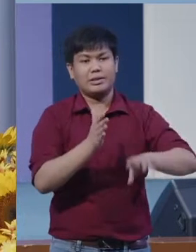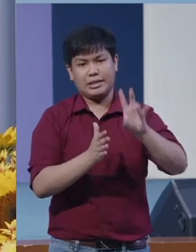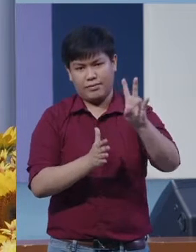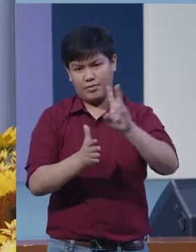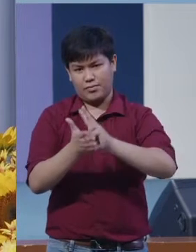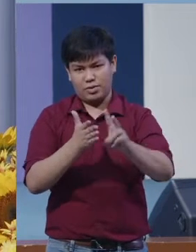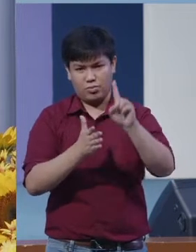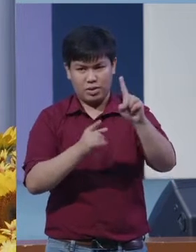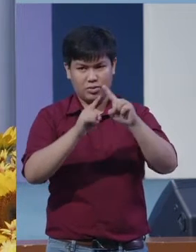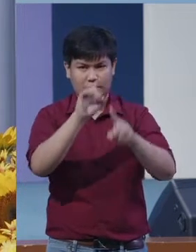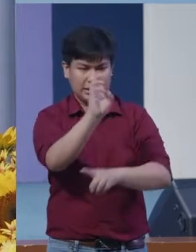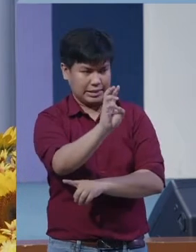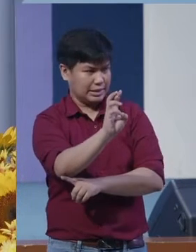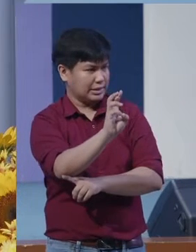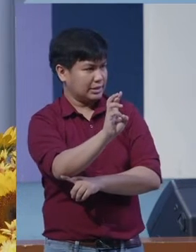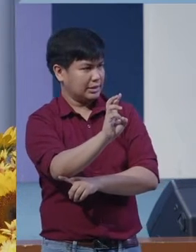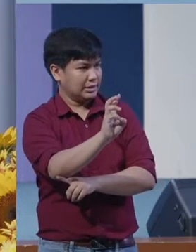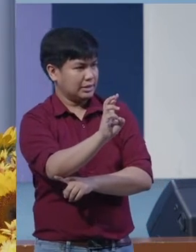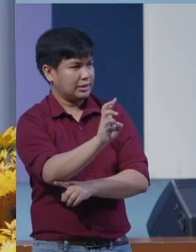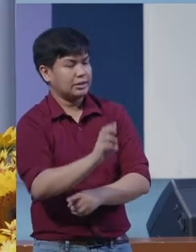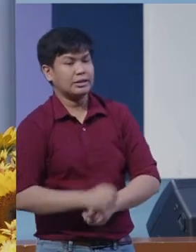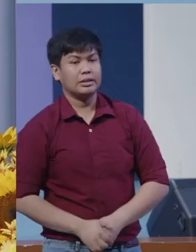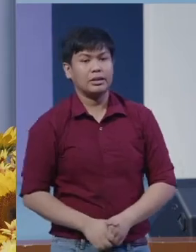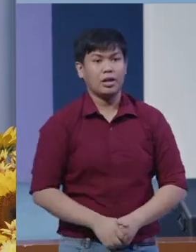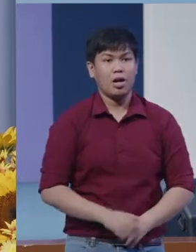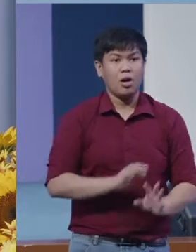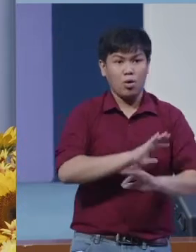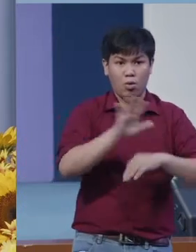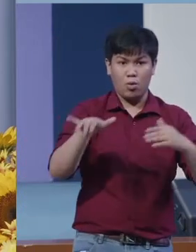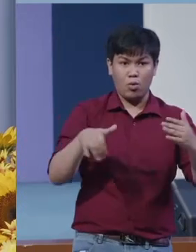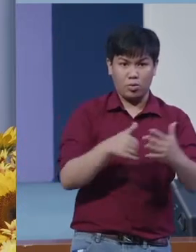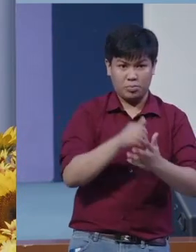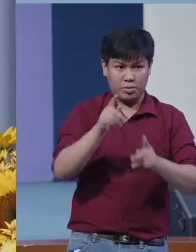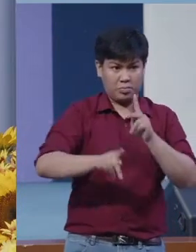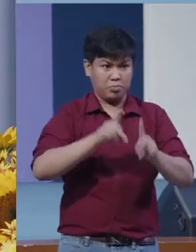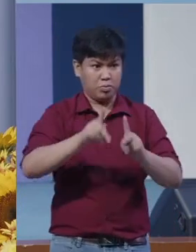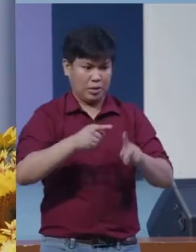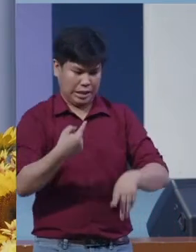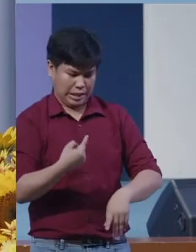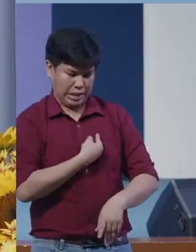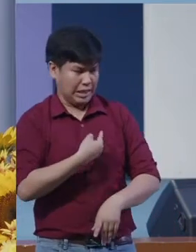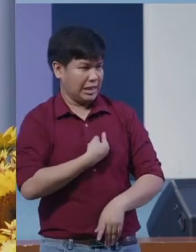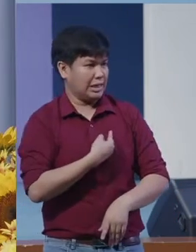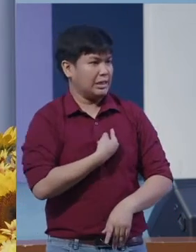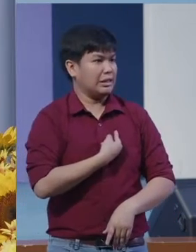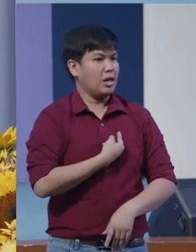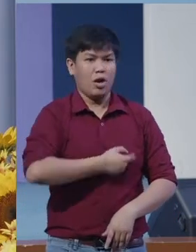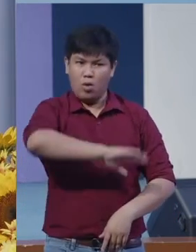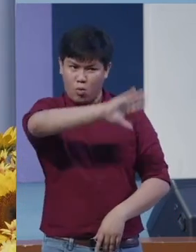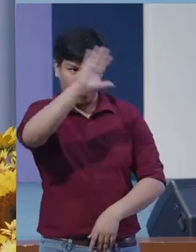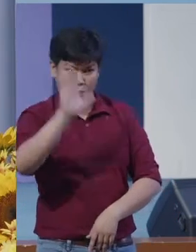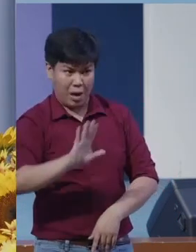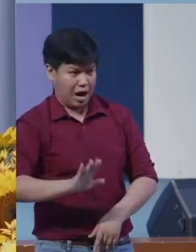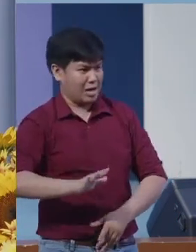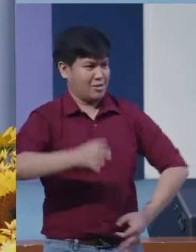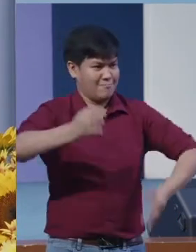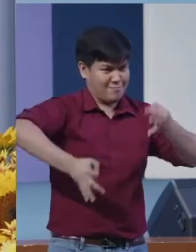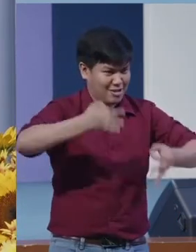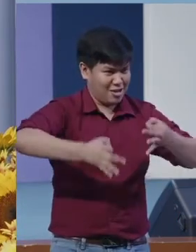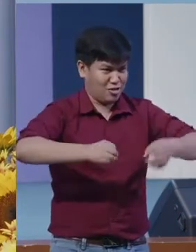6. Itong favorite verse ng mga nahuhusgahan, no? Judge not that you be not